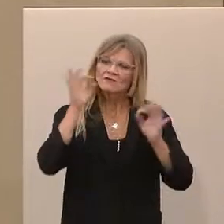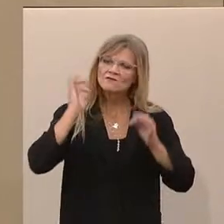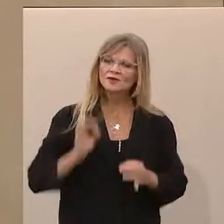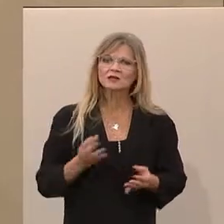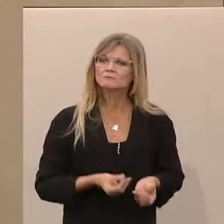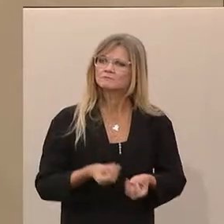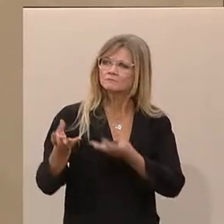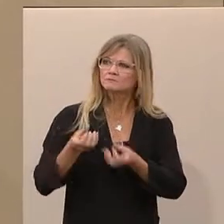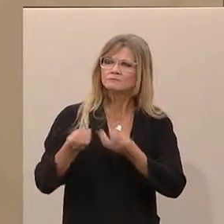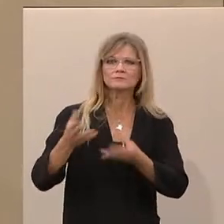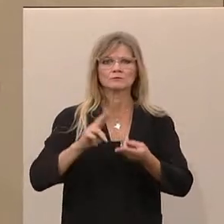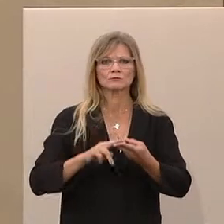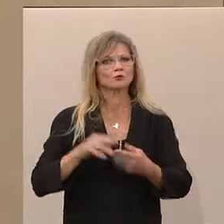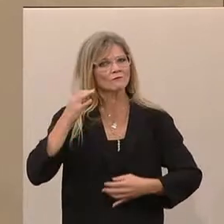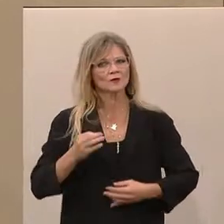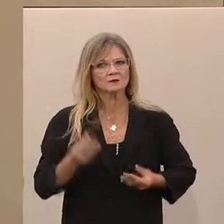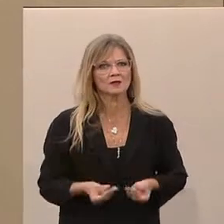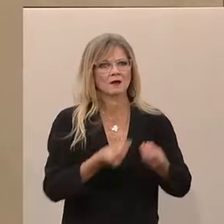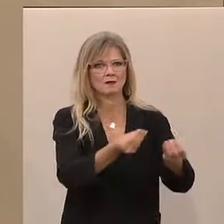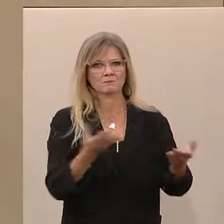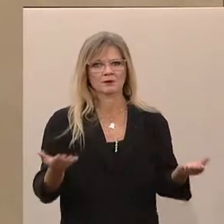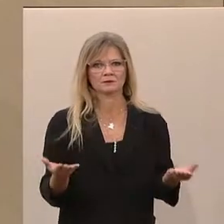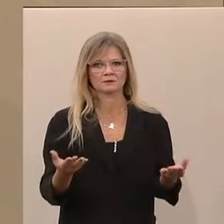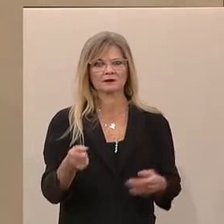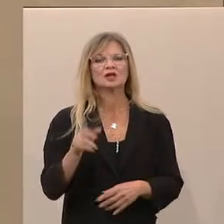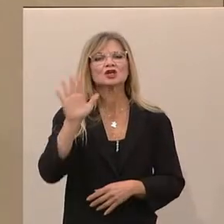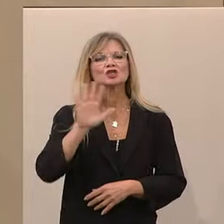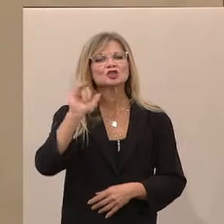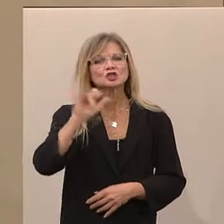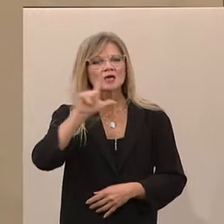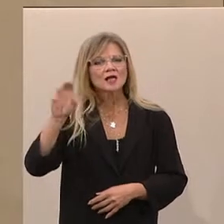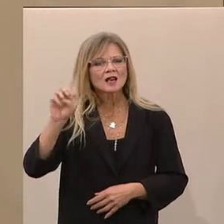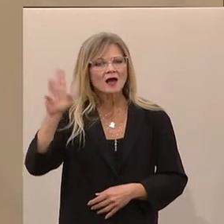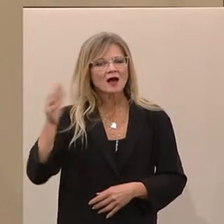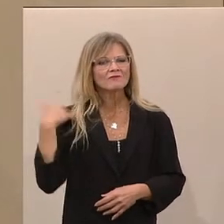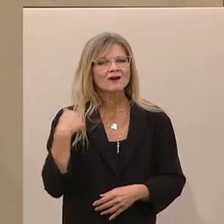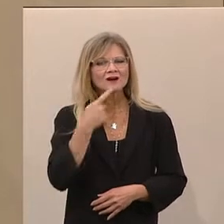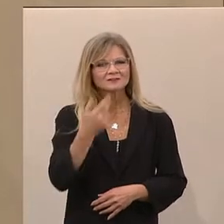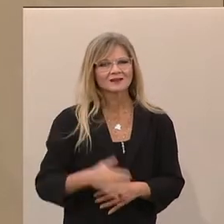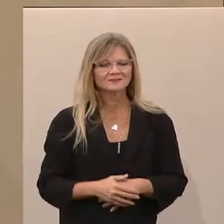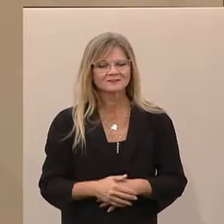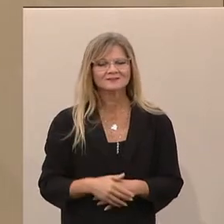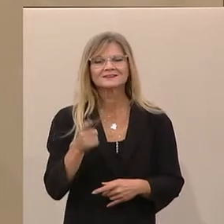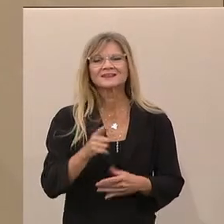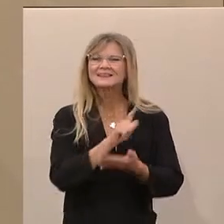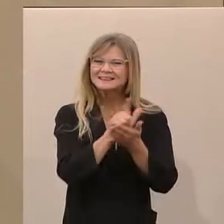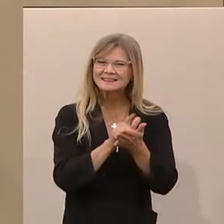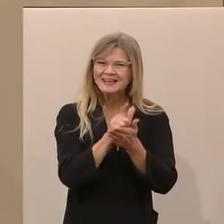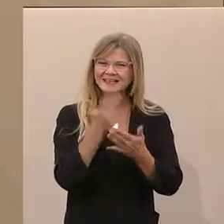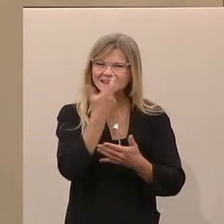zitieren: Dreifach ist der Schritt der Zeit, zögernd kommt die Zukunft